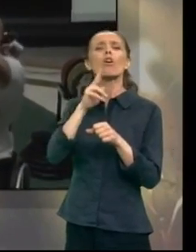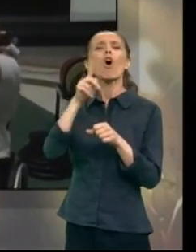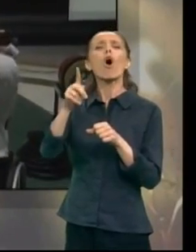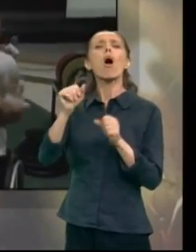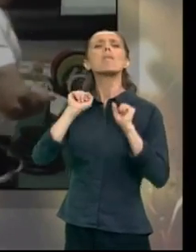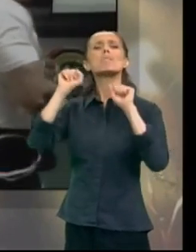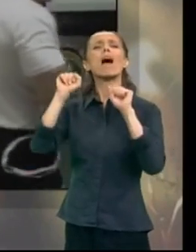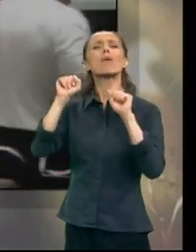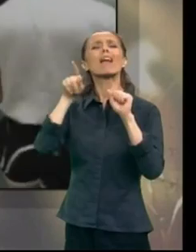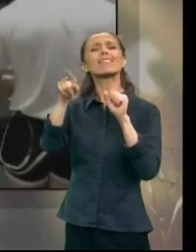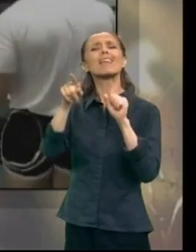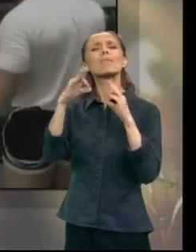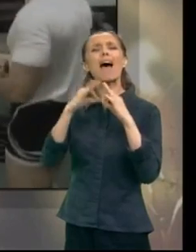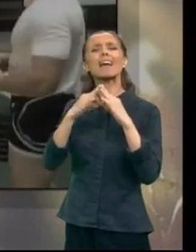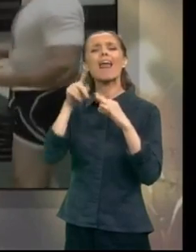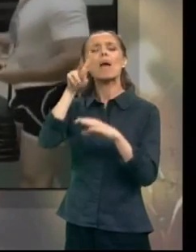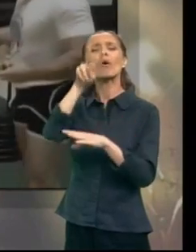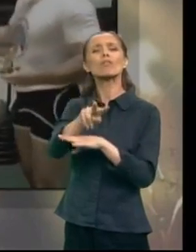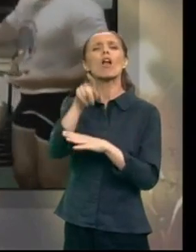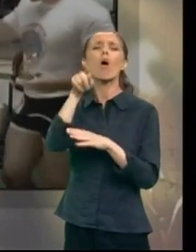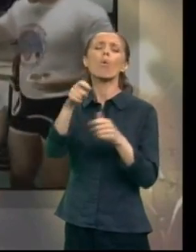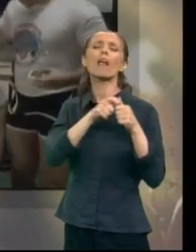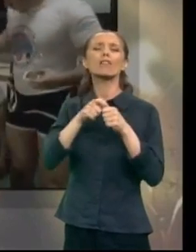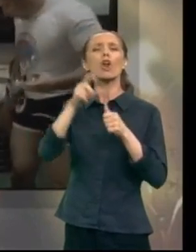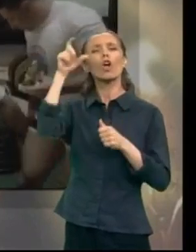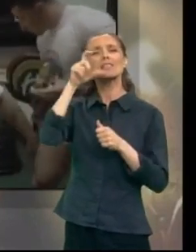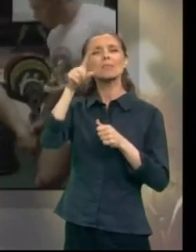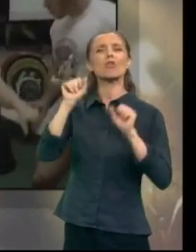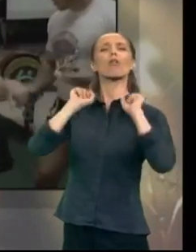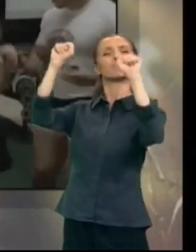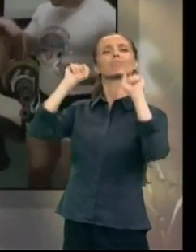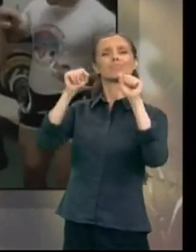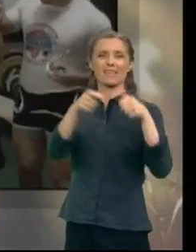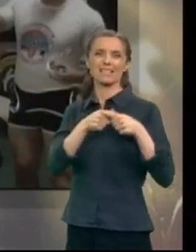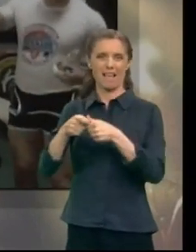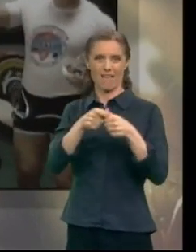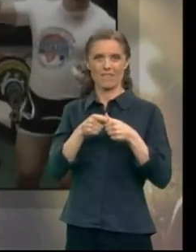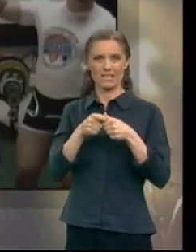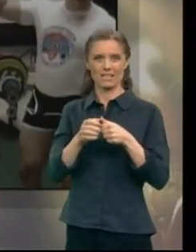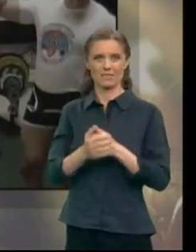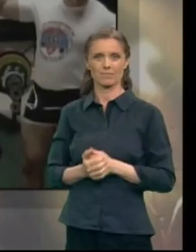pod pokroviteljstvom Ujedinjenog srpskog powerlifting saveza.